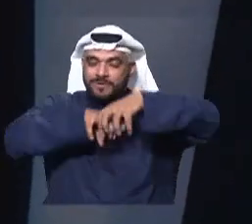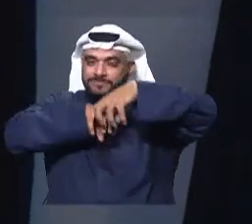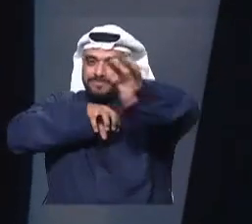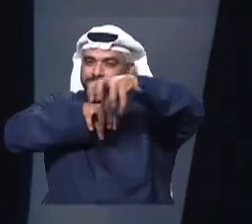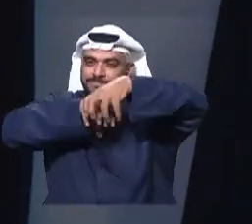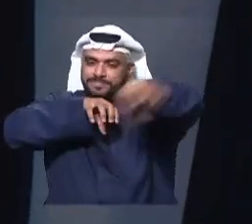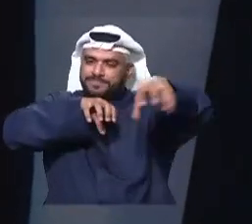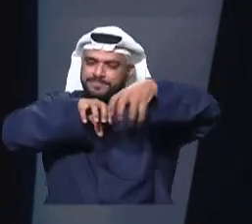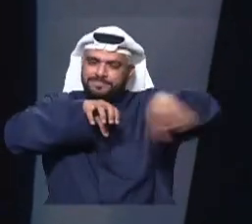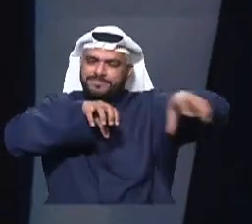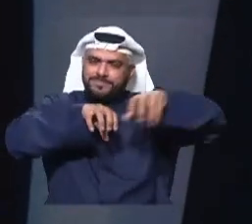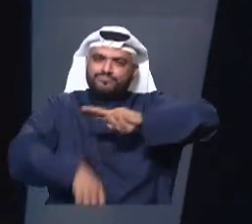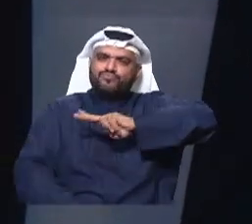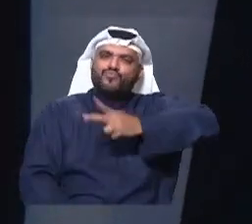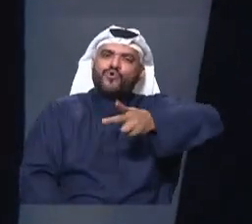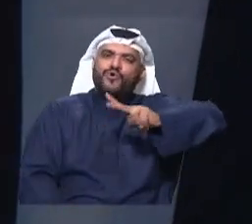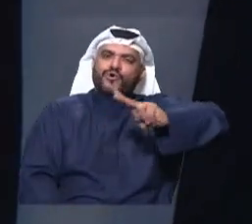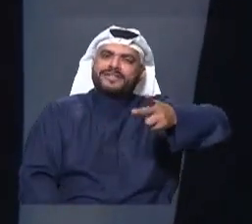علاقات عديدة،